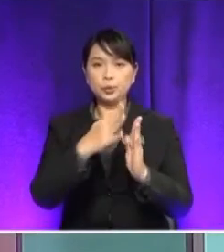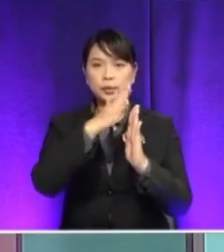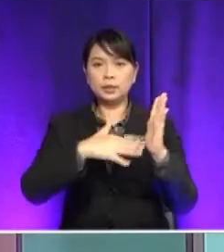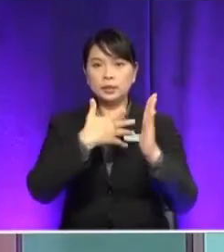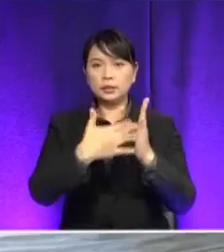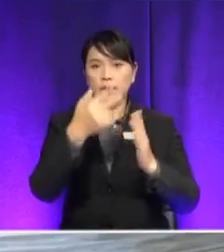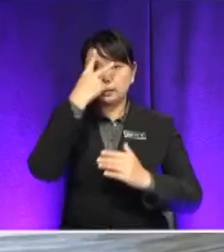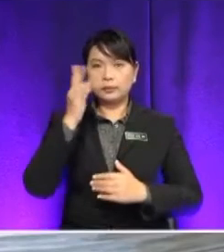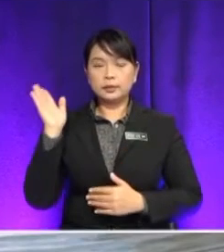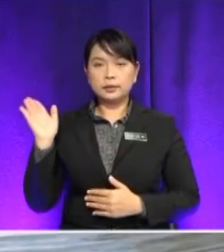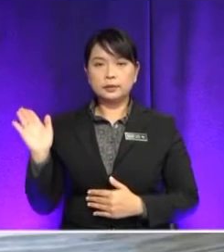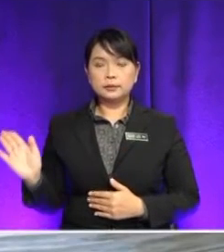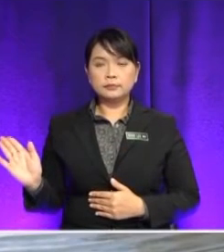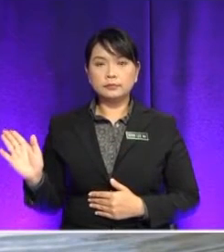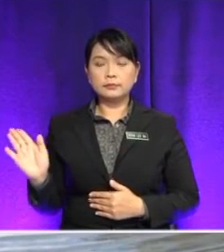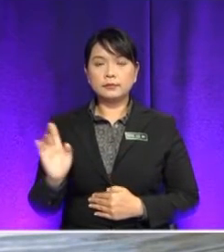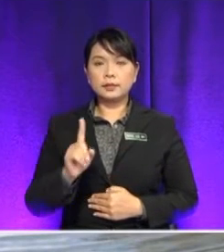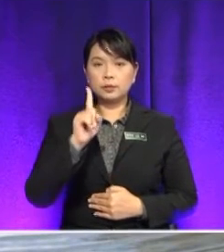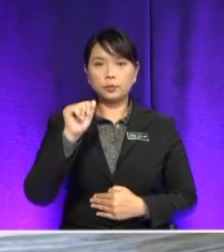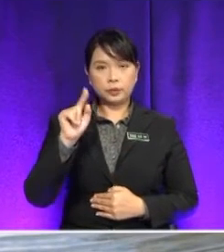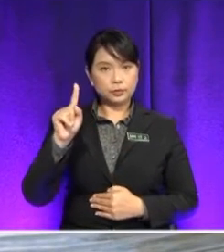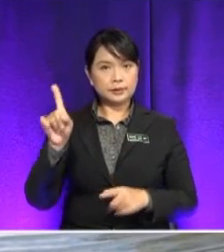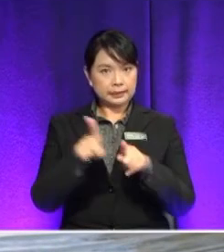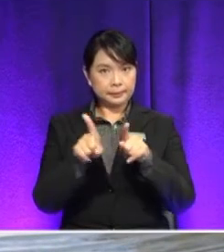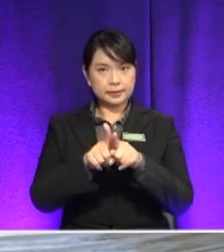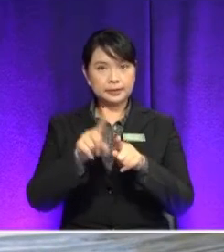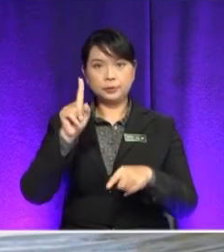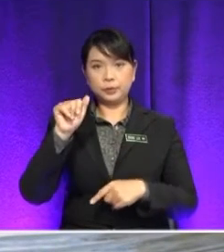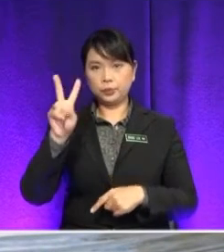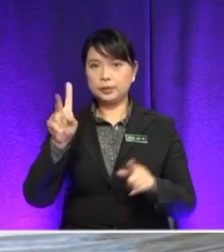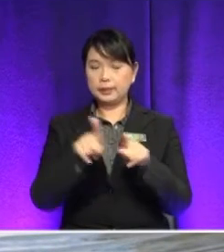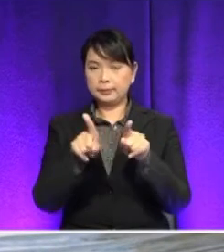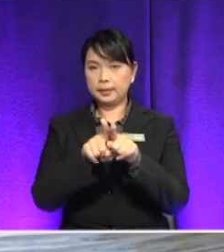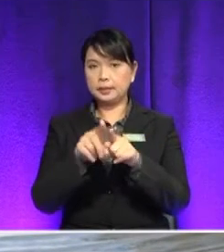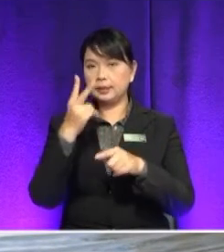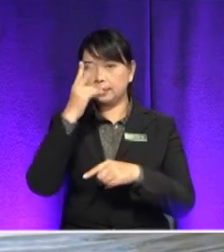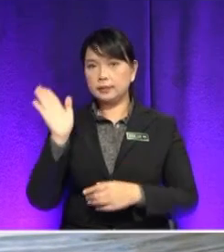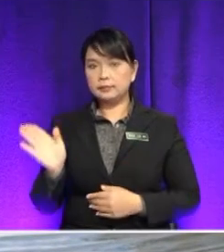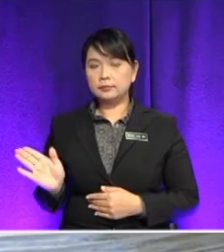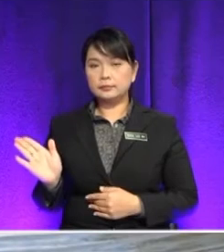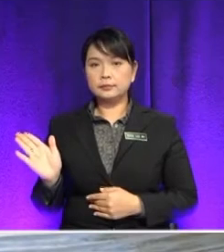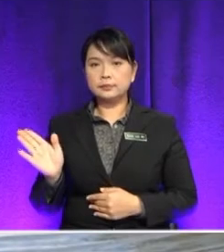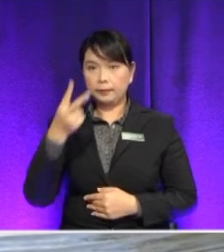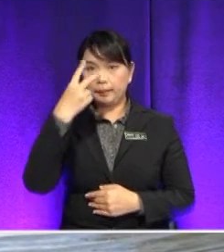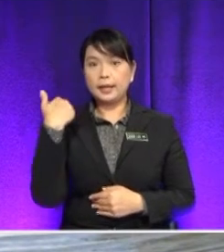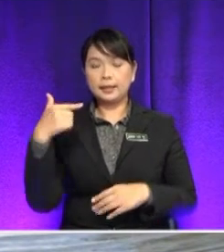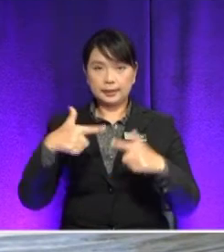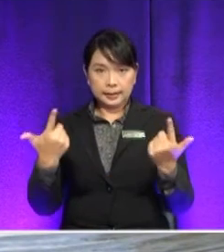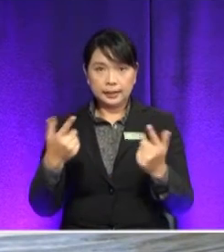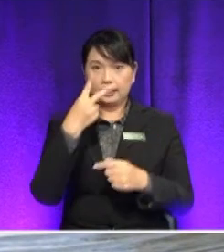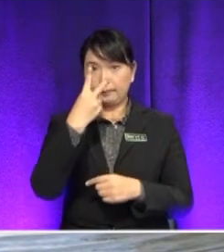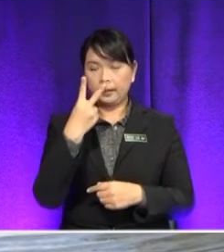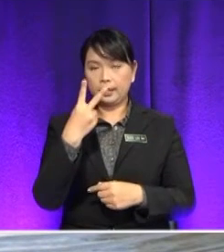dp-nya aspek the amplifier 11 sama 12 sama yaitu dunia adalah sama tapi didapat disini